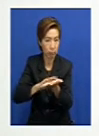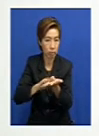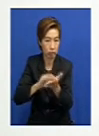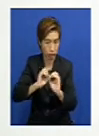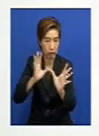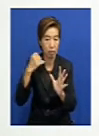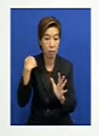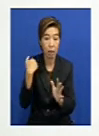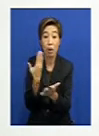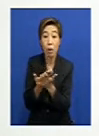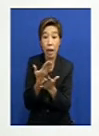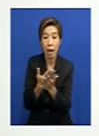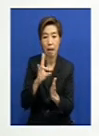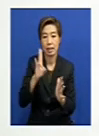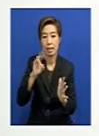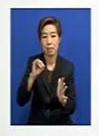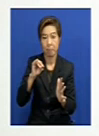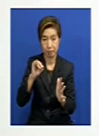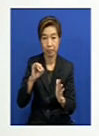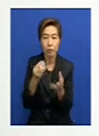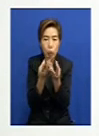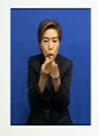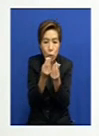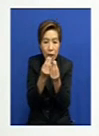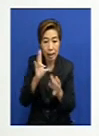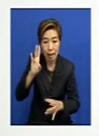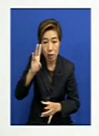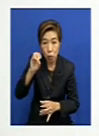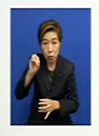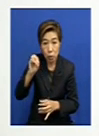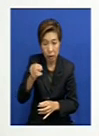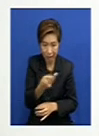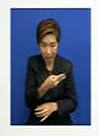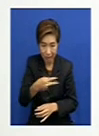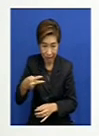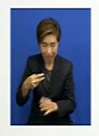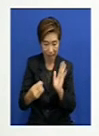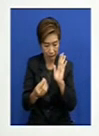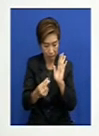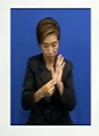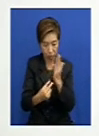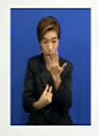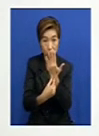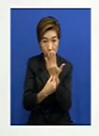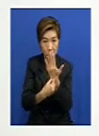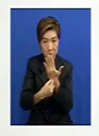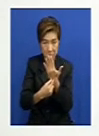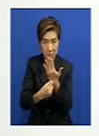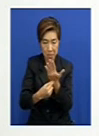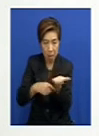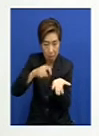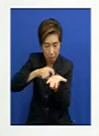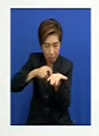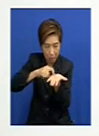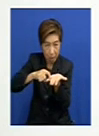ชนิดนี้ราคา70บาทตัวเลขไทย70ที่ด้านหน้าและด้านหลังธนบัตรพิมพ์ด้วยหมึกพิมพ์พิเศ